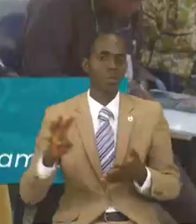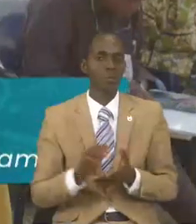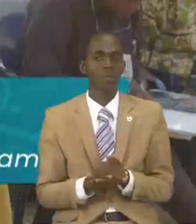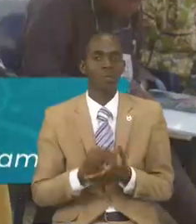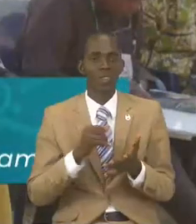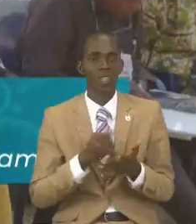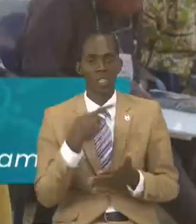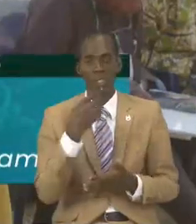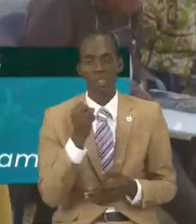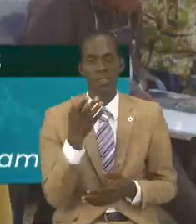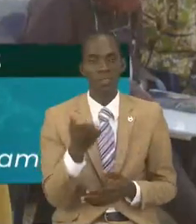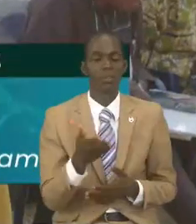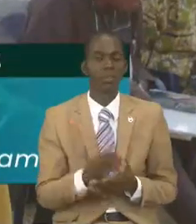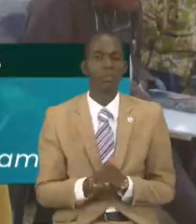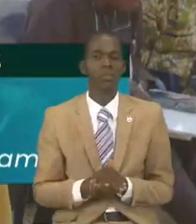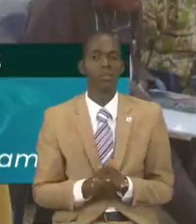4.